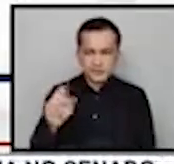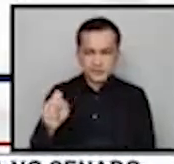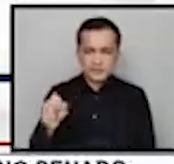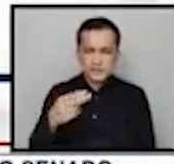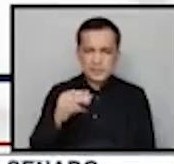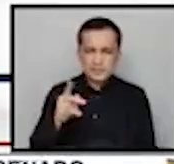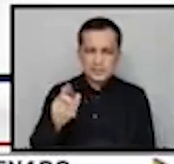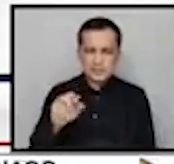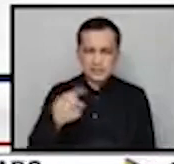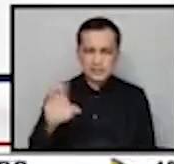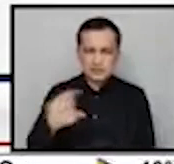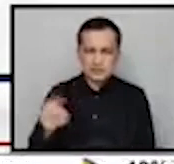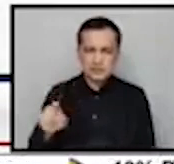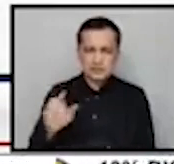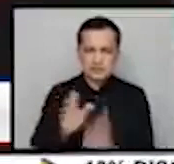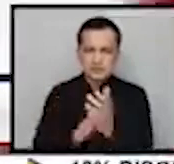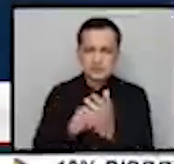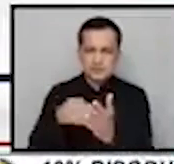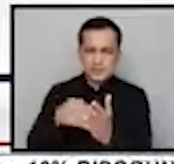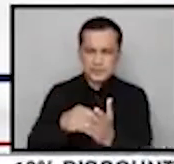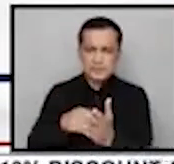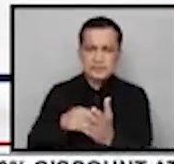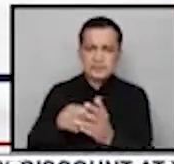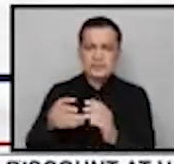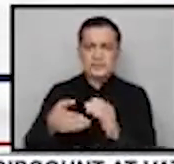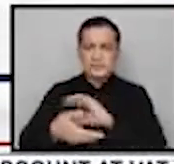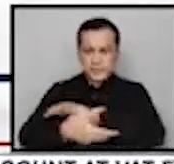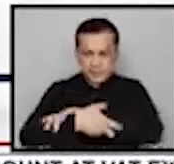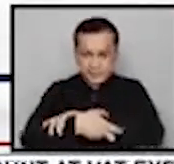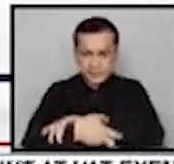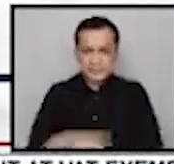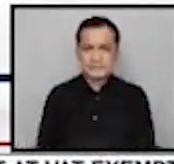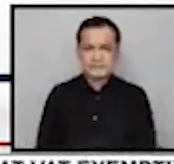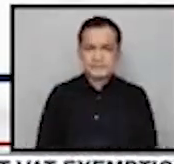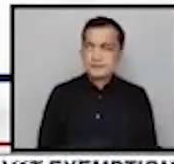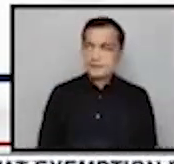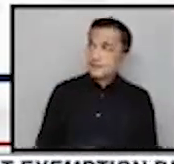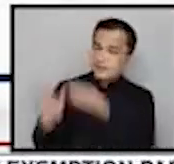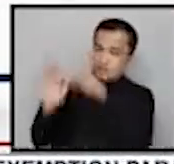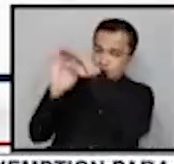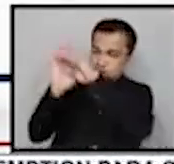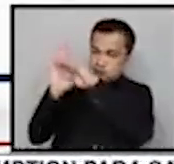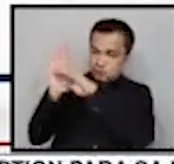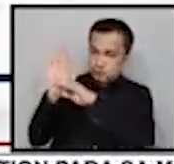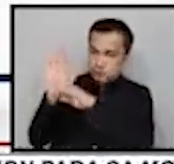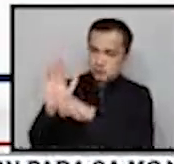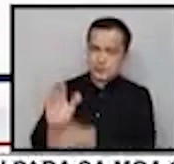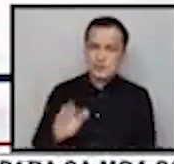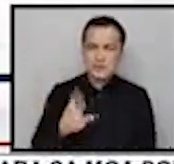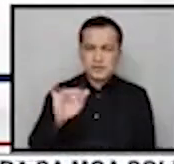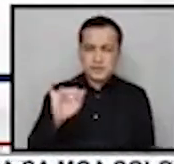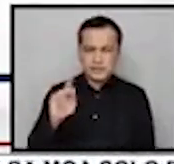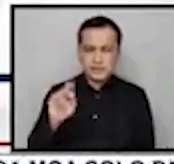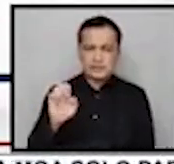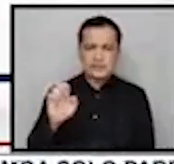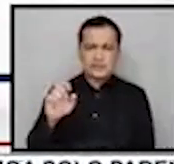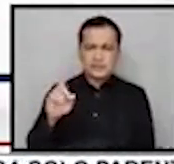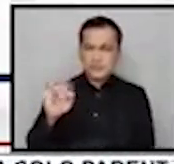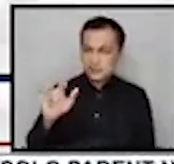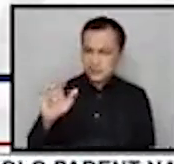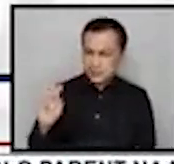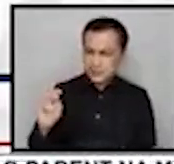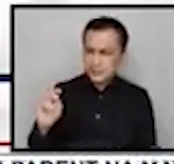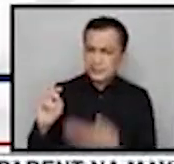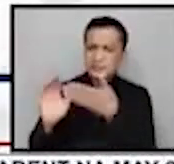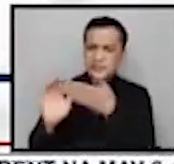Cruz School of Ballet and Bayanihan. Ang mga awardee sa ilalim ng music category ay sina Ryle Custodio, Darwin J.